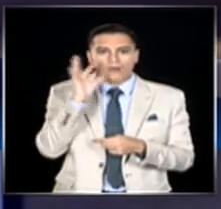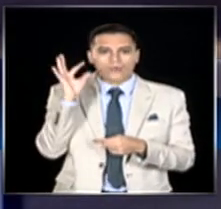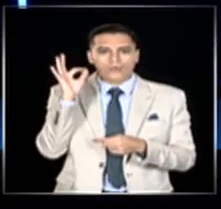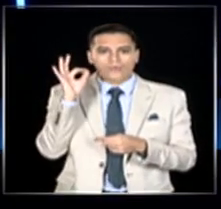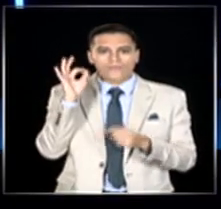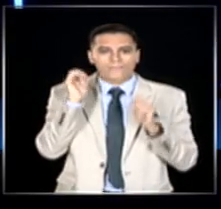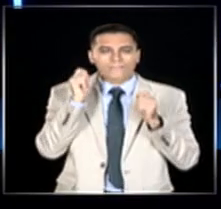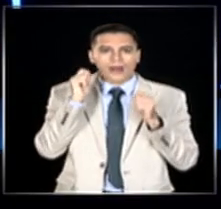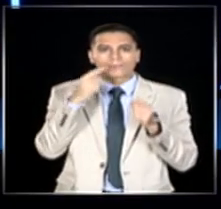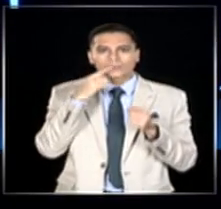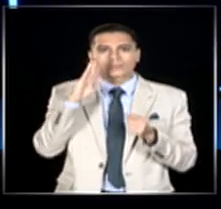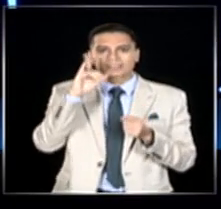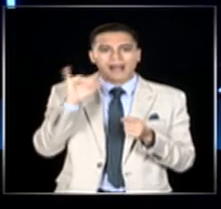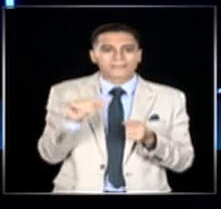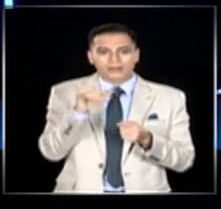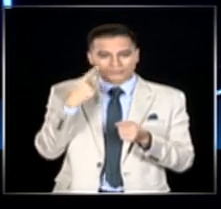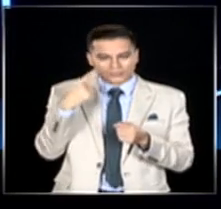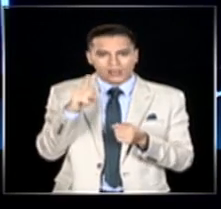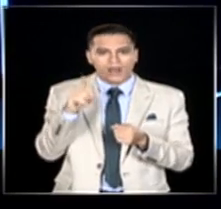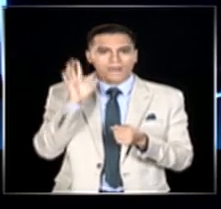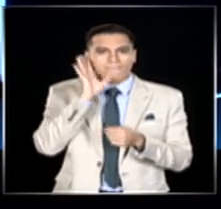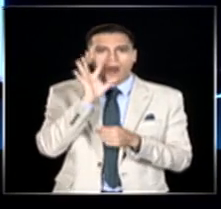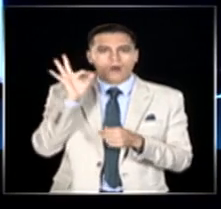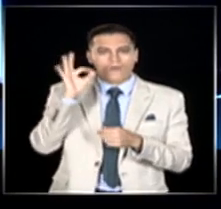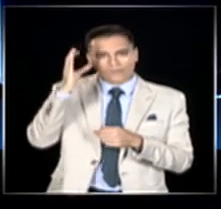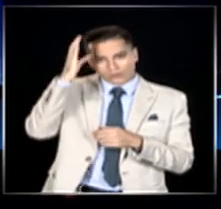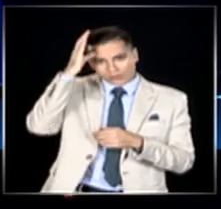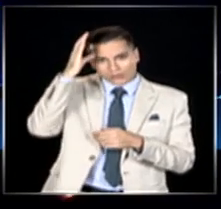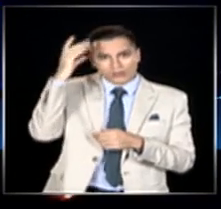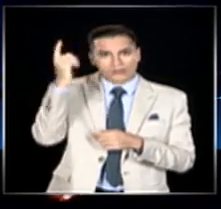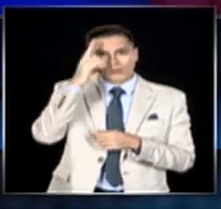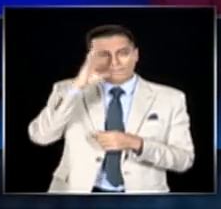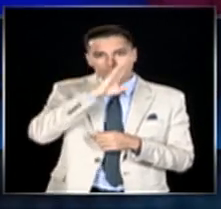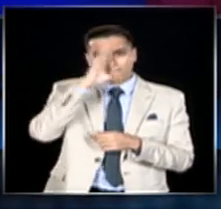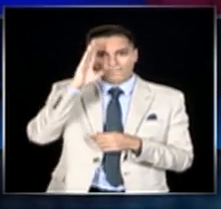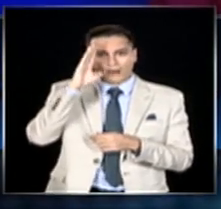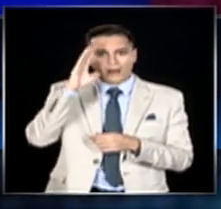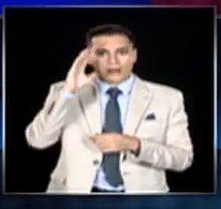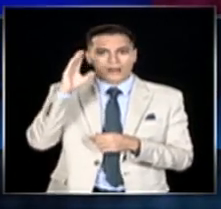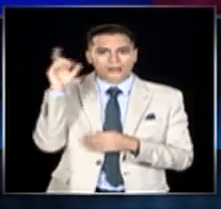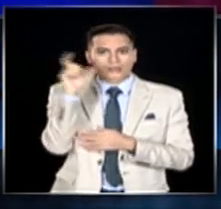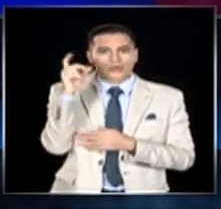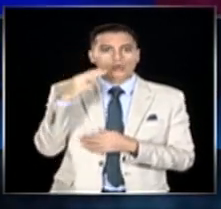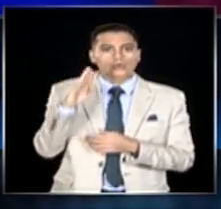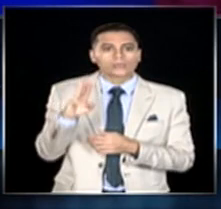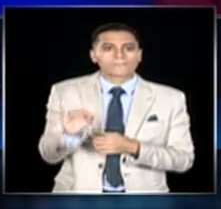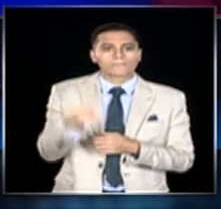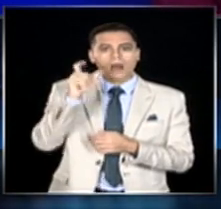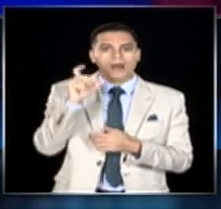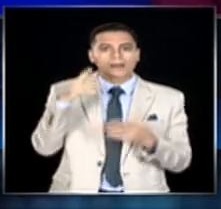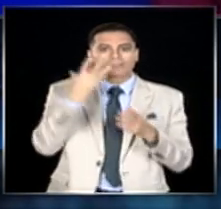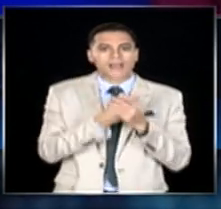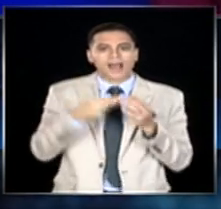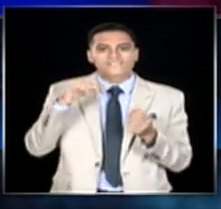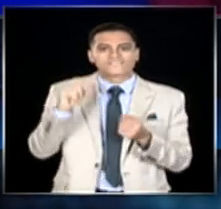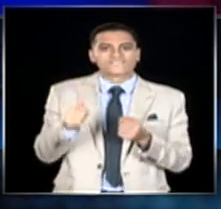سمي سعيد. صح. في عهد أي من الخلفاء الراشدين تم إنشاء أول أسطول إسلامي؟ عثمان بن عفان. صح. ما هو اسم الغدة